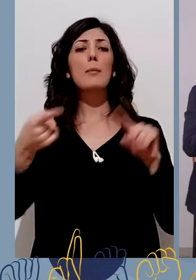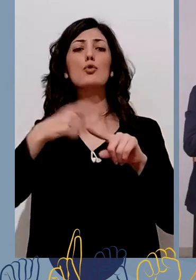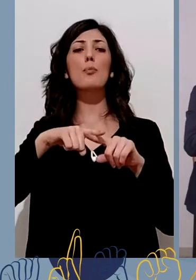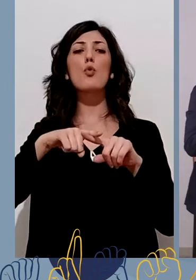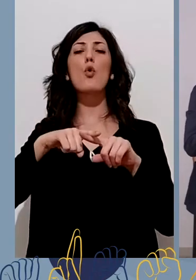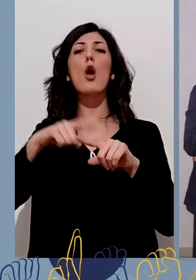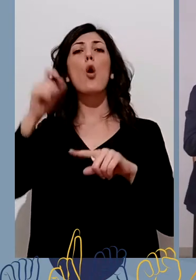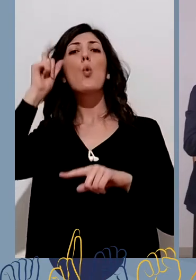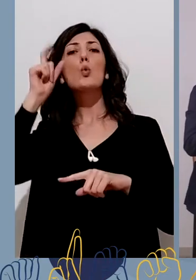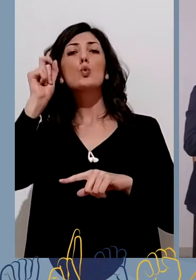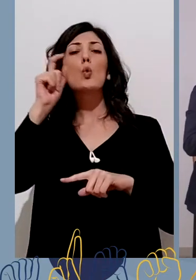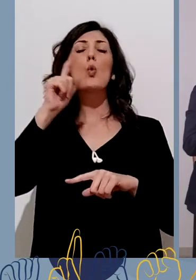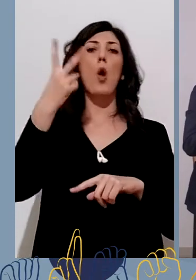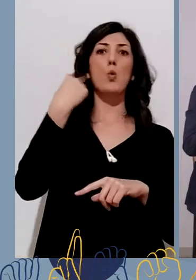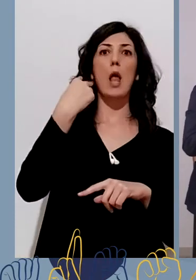sordi e viceversa.